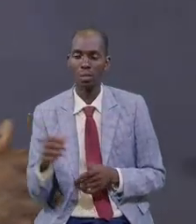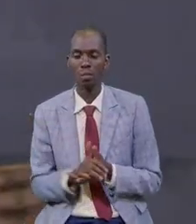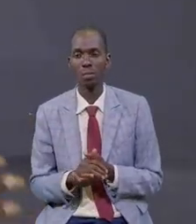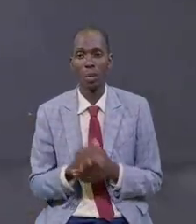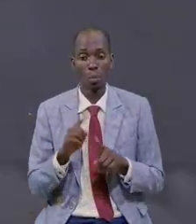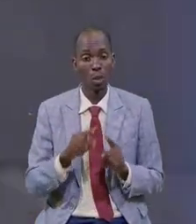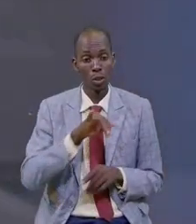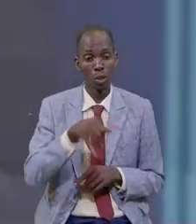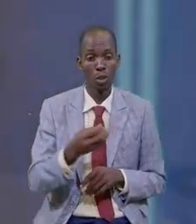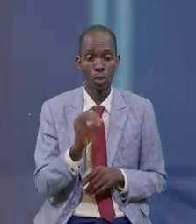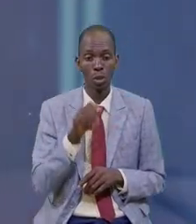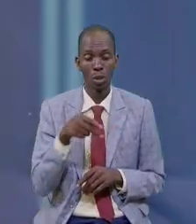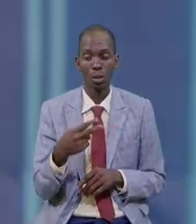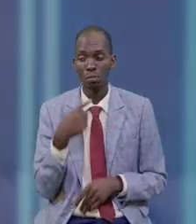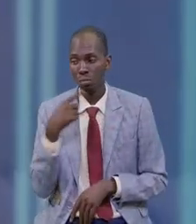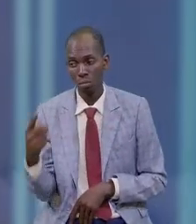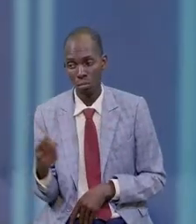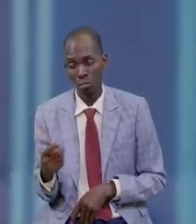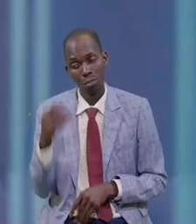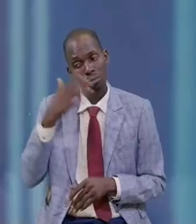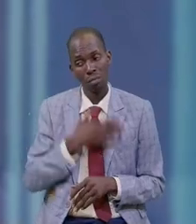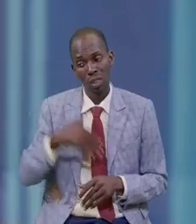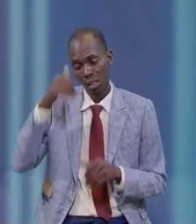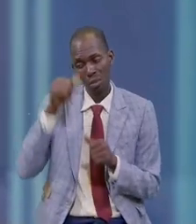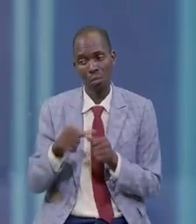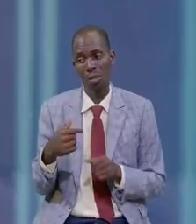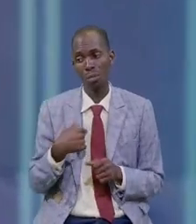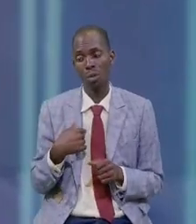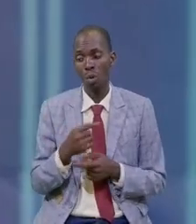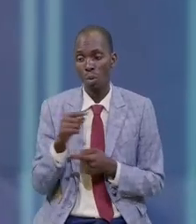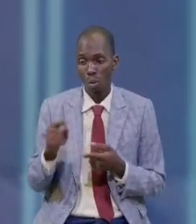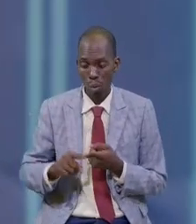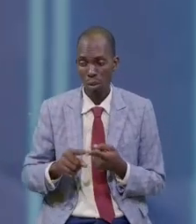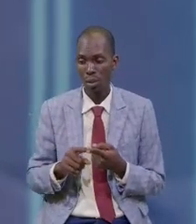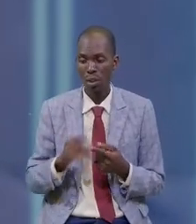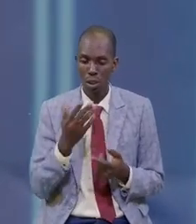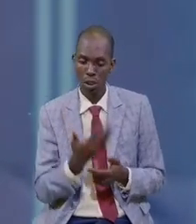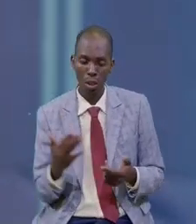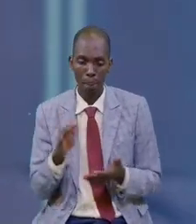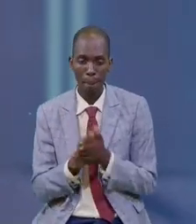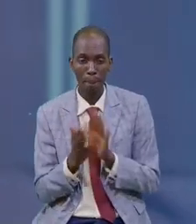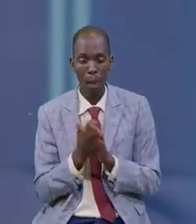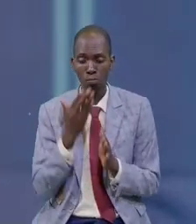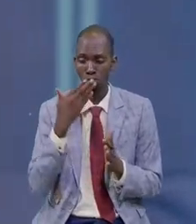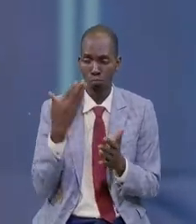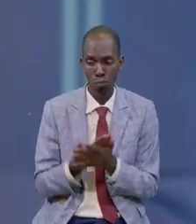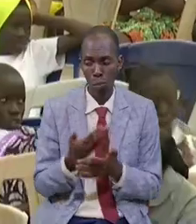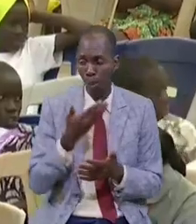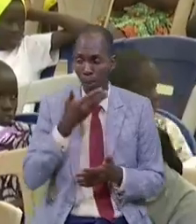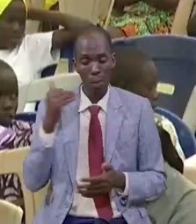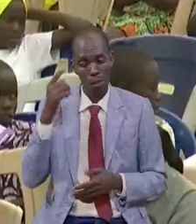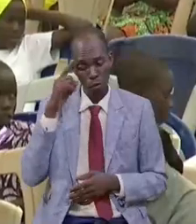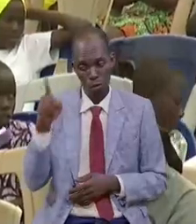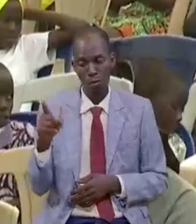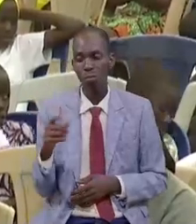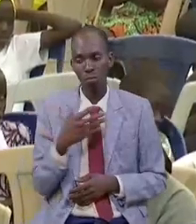souviens-toi de moi c'est bon pour toi quand tu retourneras vers Pharaon c'est vrai que je n'ai rien